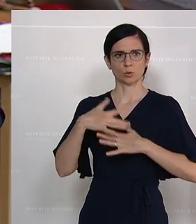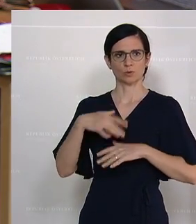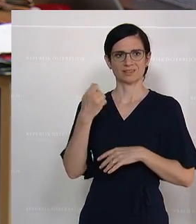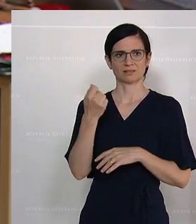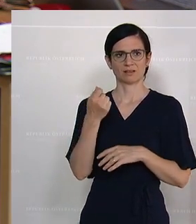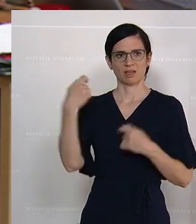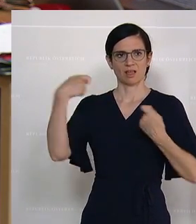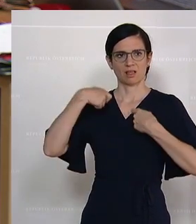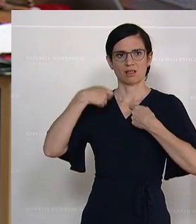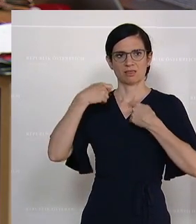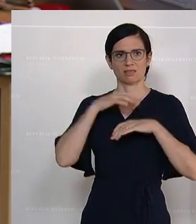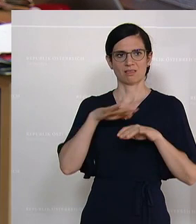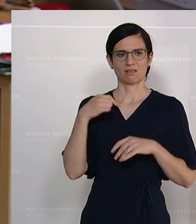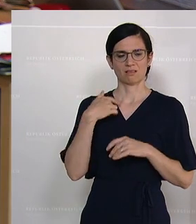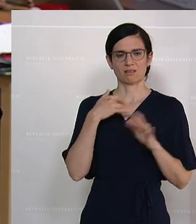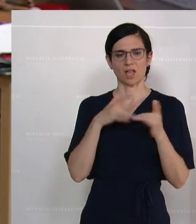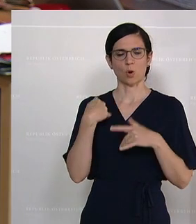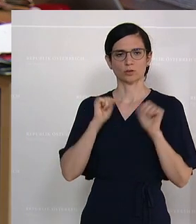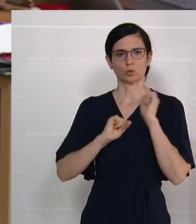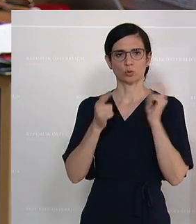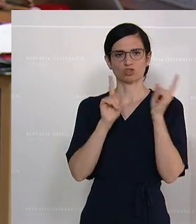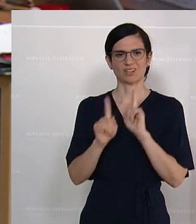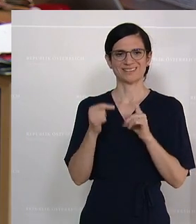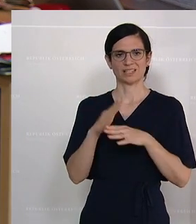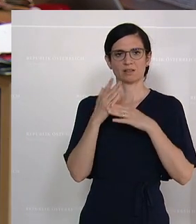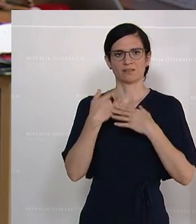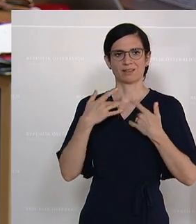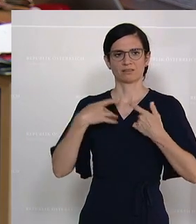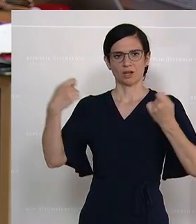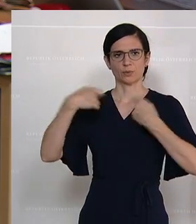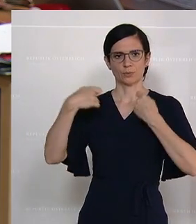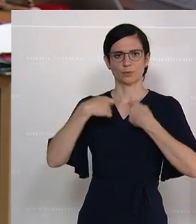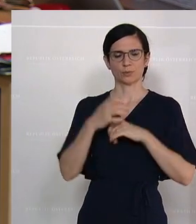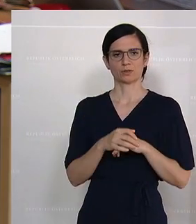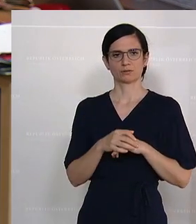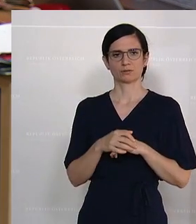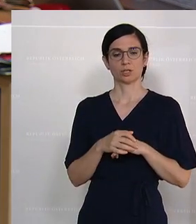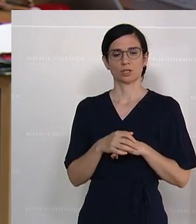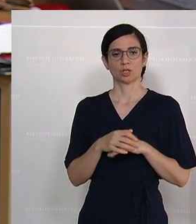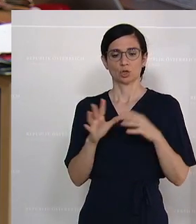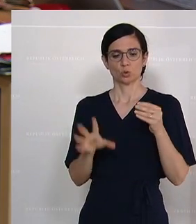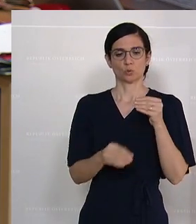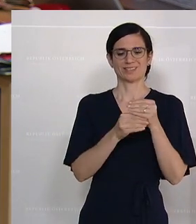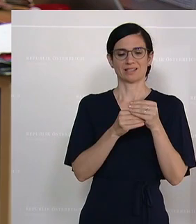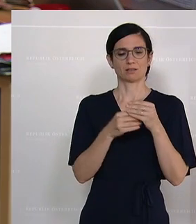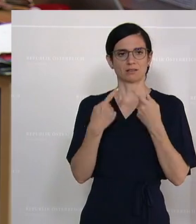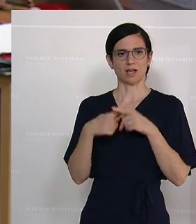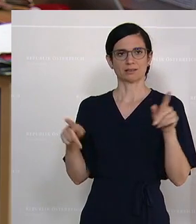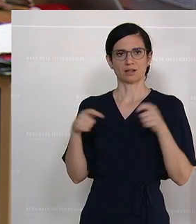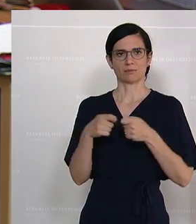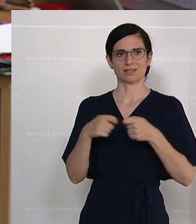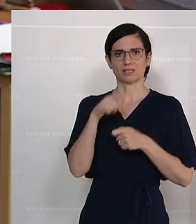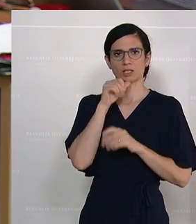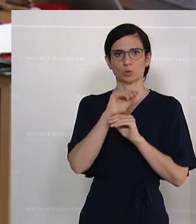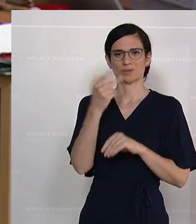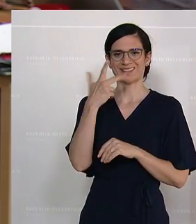beziehe deutschland sind für bezieherinnen bezieher und der mindestsicherungsbezieher rentenbezieher das ist zusätzlich so anderen maßnahmen also nicht nur 300 euro